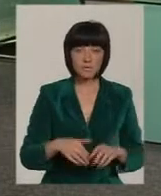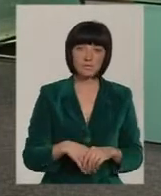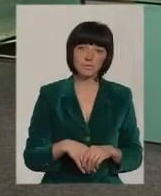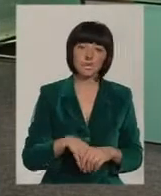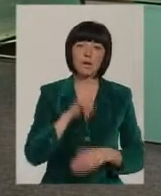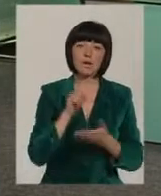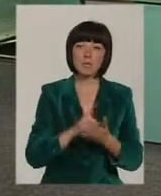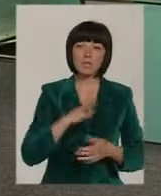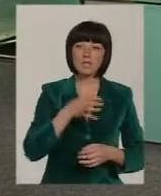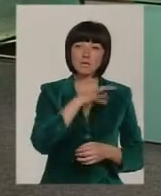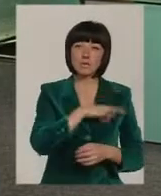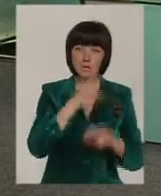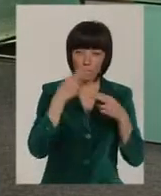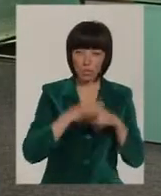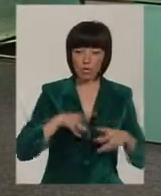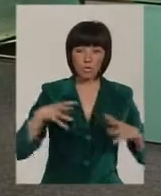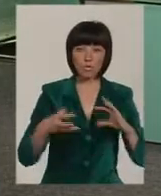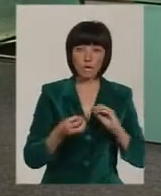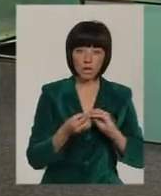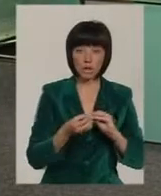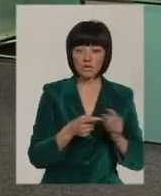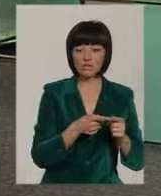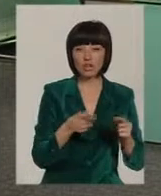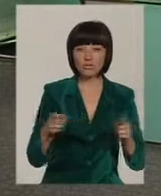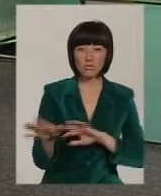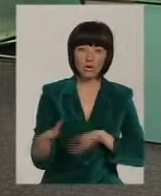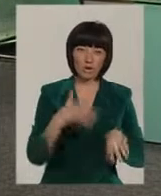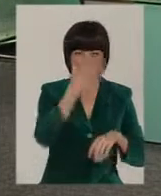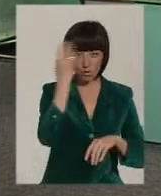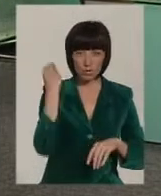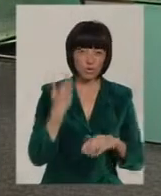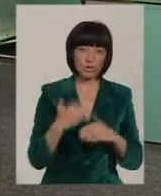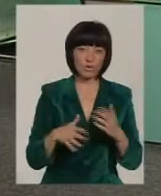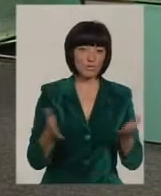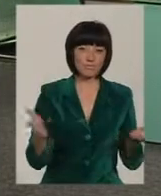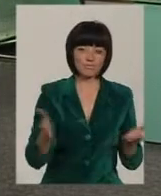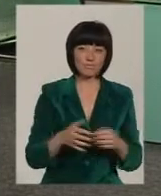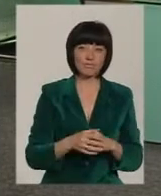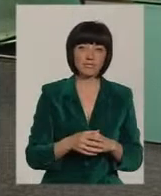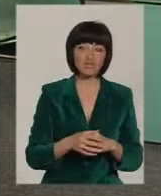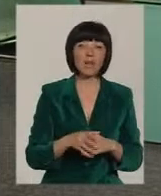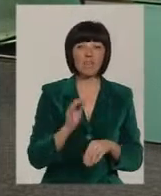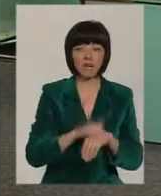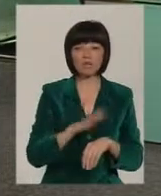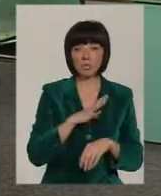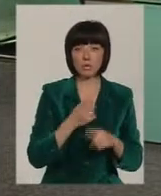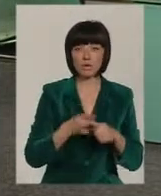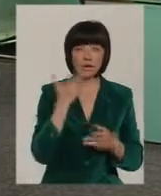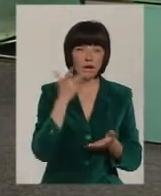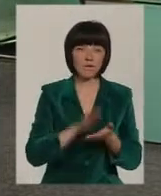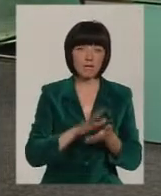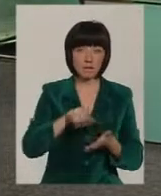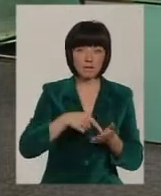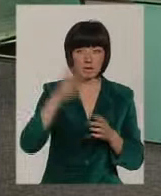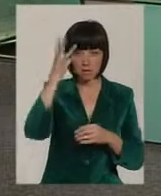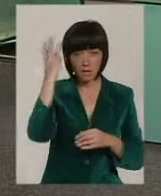бути застосовані ті технології, що в результаті зайде час, все забудеться, і воно з'їде, спуститься на тормозах, і все. Але факт був. І це ганьба для міста